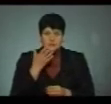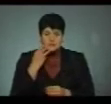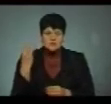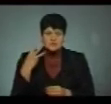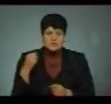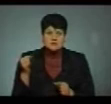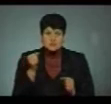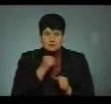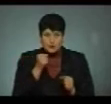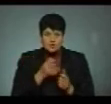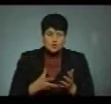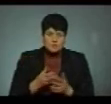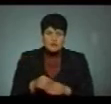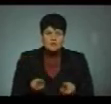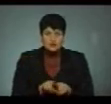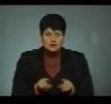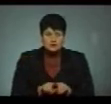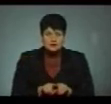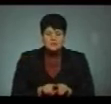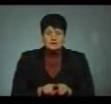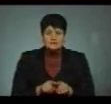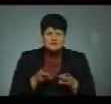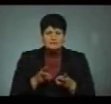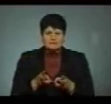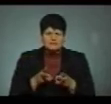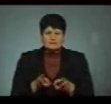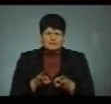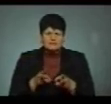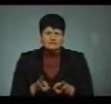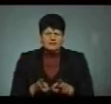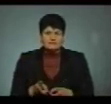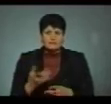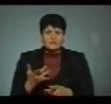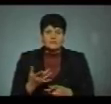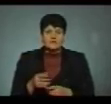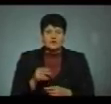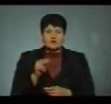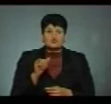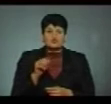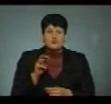морозу, оплата та саба. Жарять, обогрівають небо. Чого з того чумака,